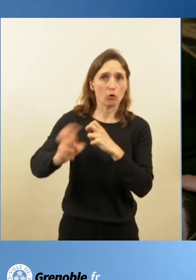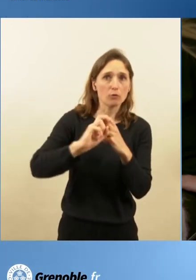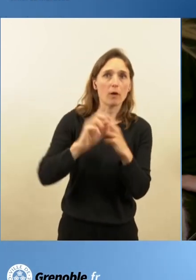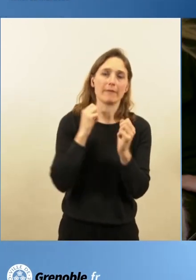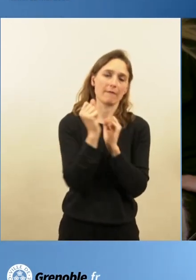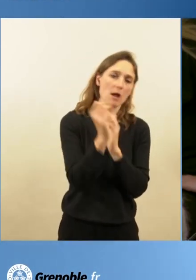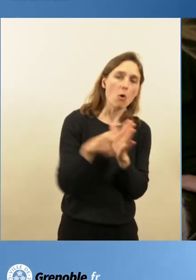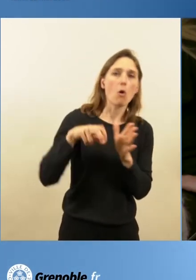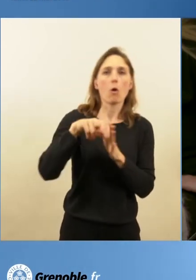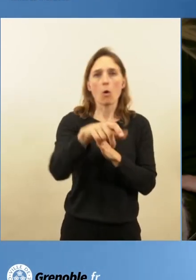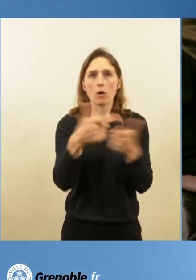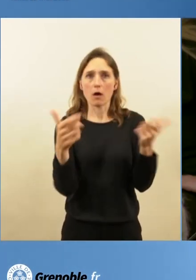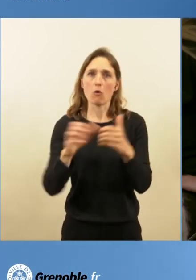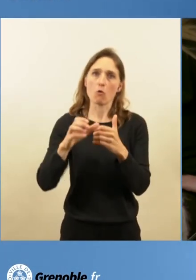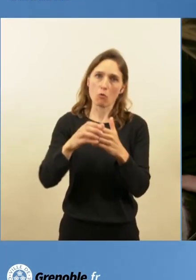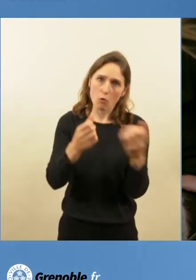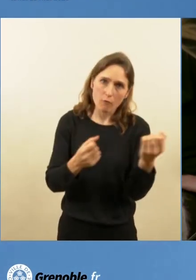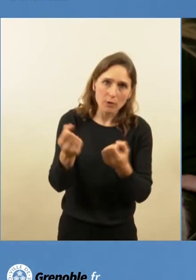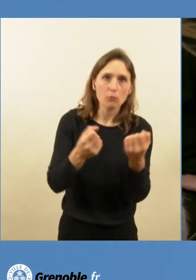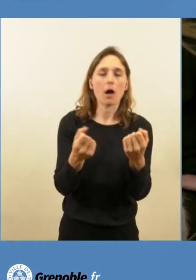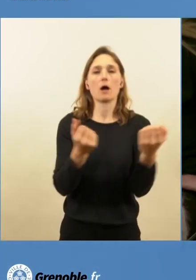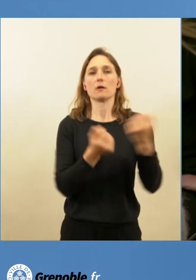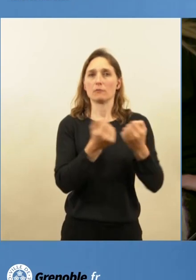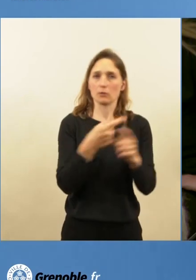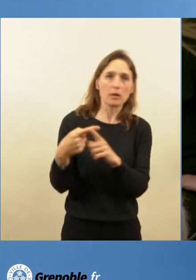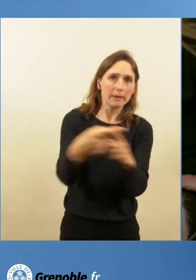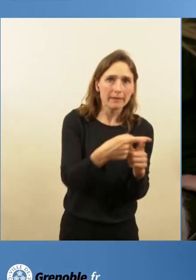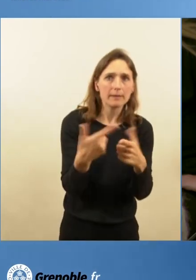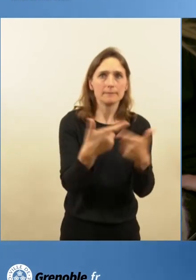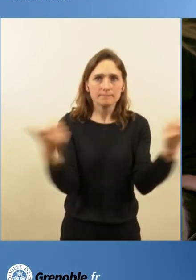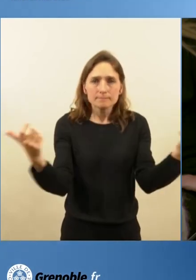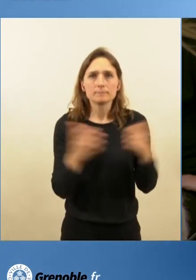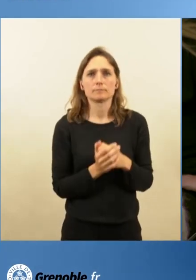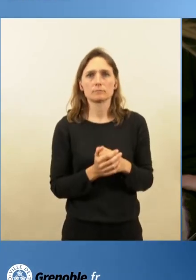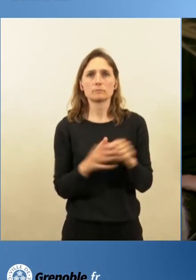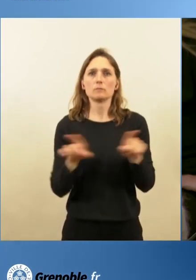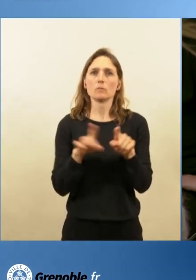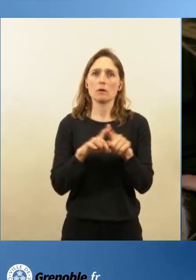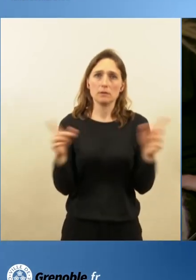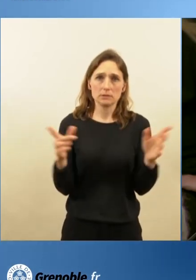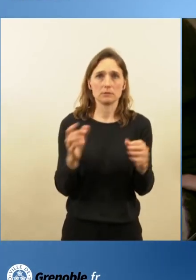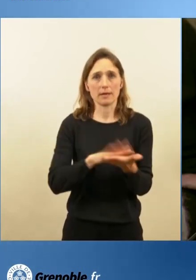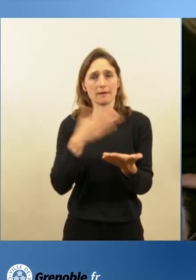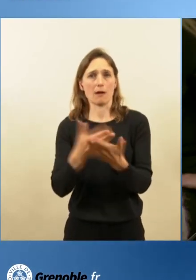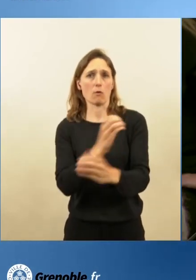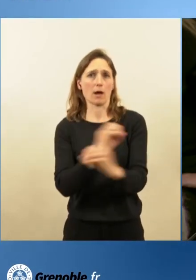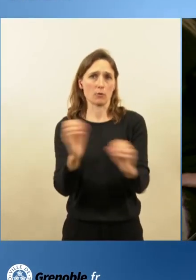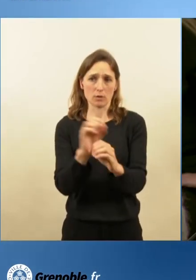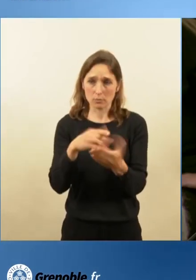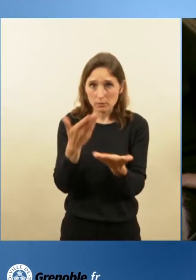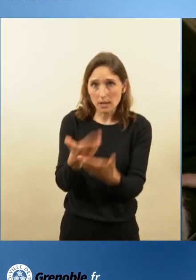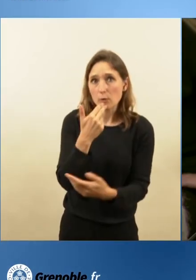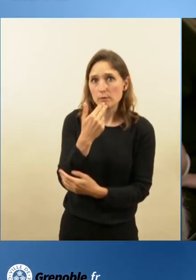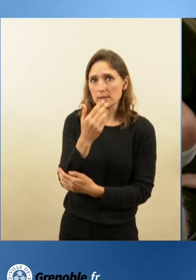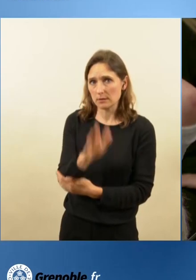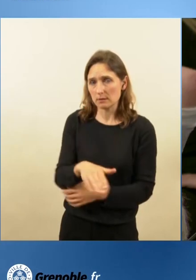le covoiturage l'autopartage les modes doux avec des équivalents gratuits pendant 3 ans pour ce type d'usage tout en apportant une aide